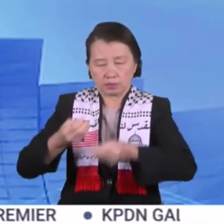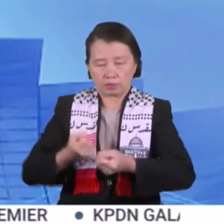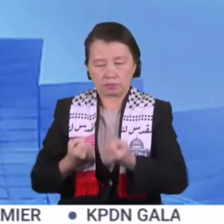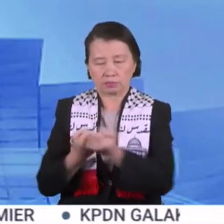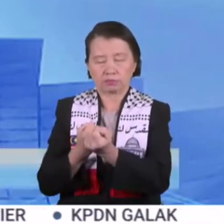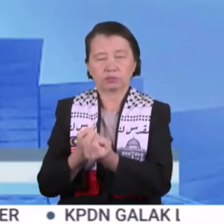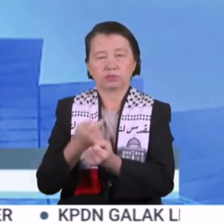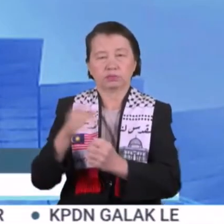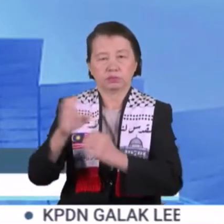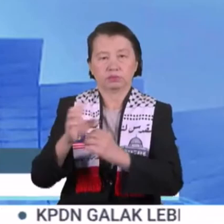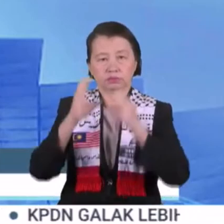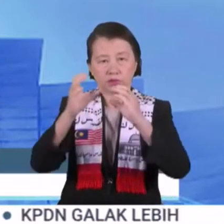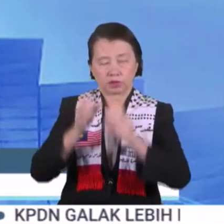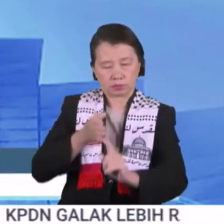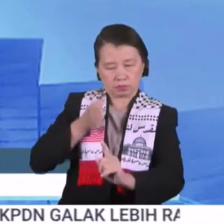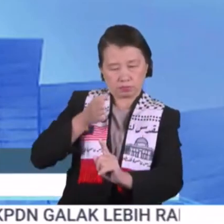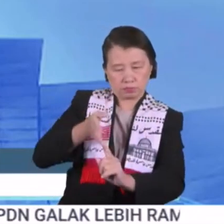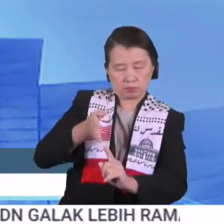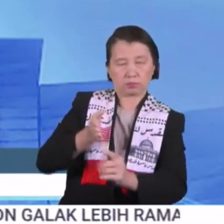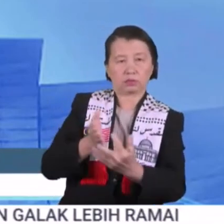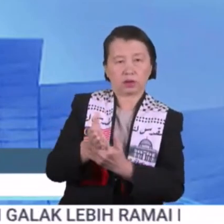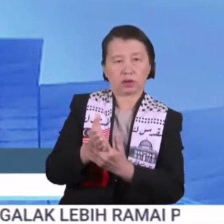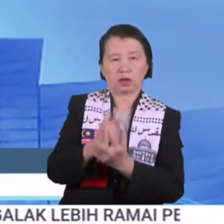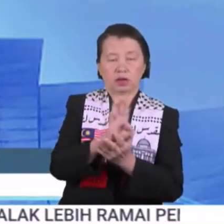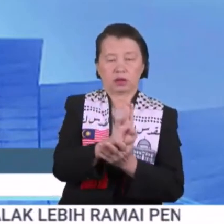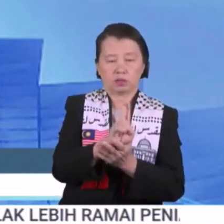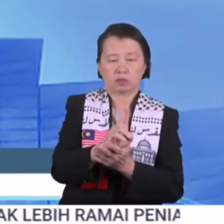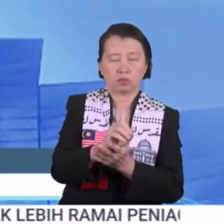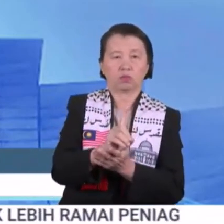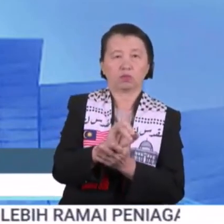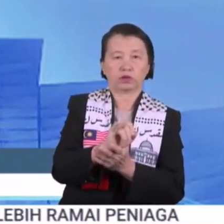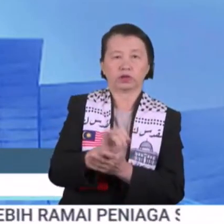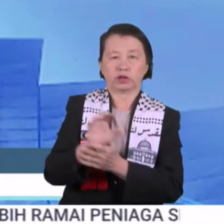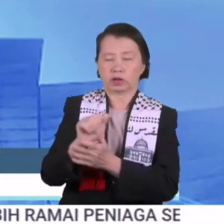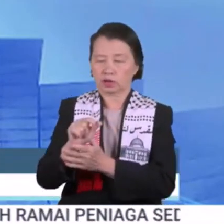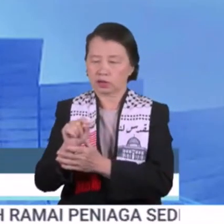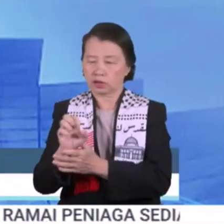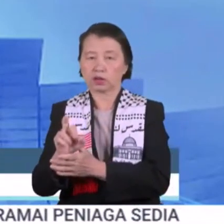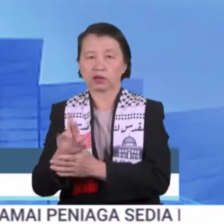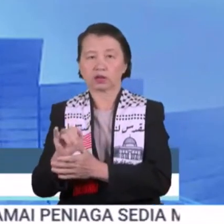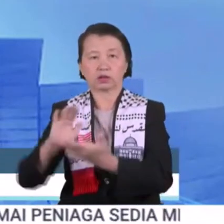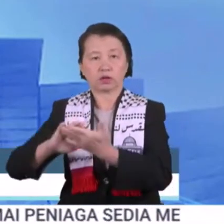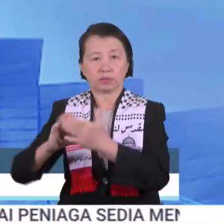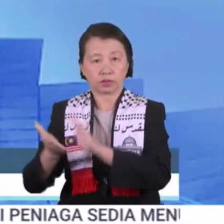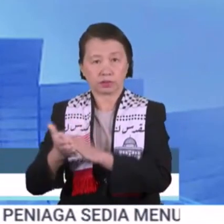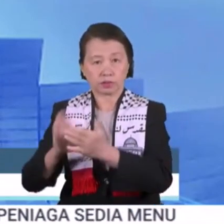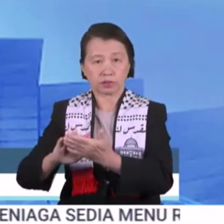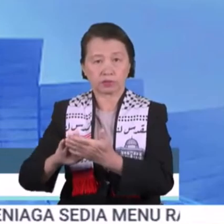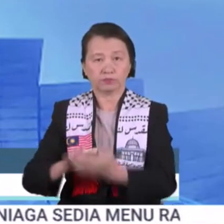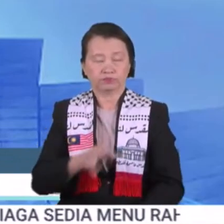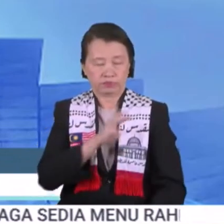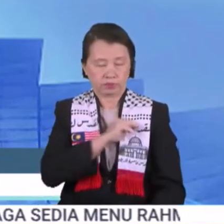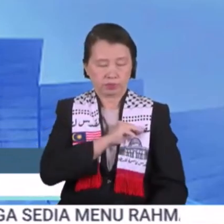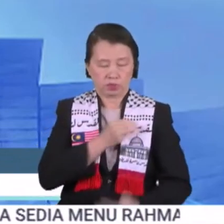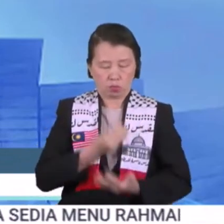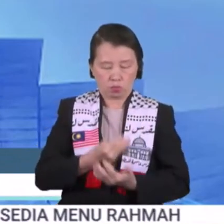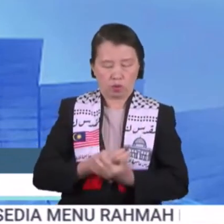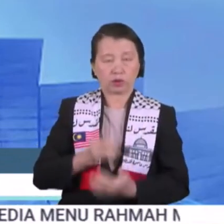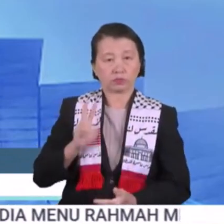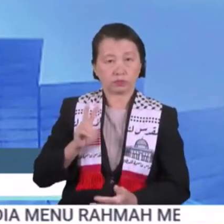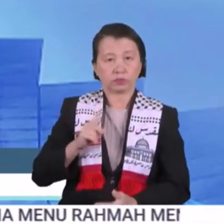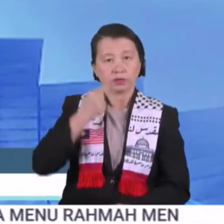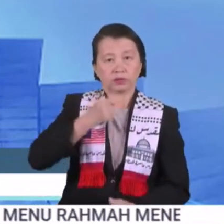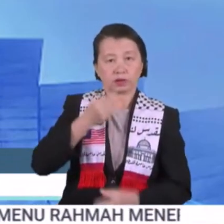diesel secara bersasar menerusi Budi Agri Community. Menteri Kewangan II, Datuk Seri Dr. Amir Hamzah Azizan